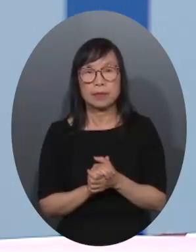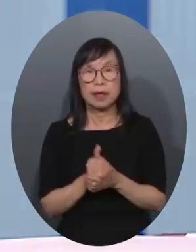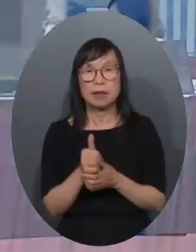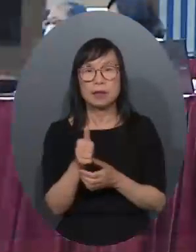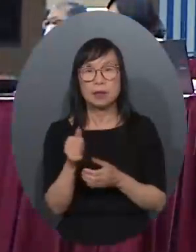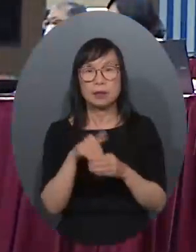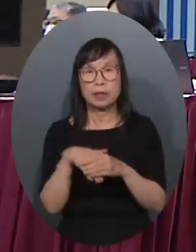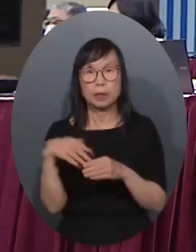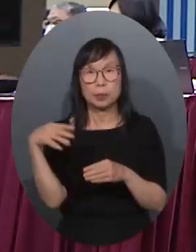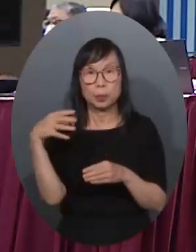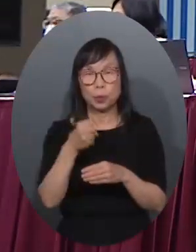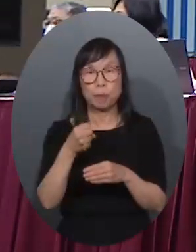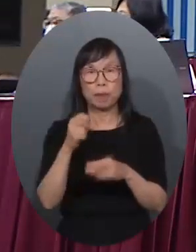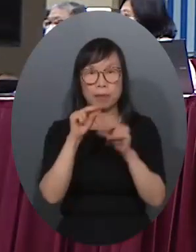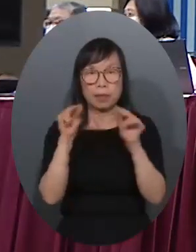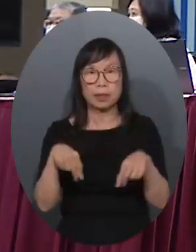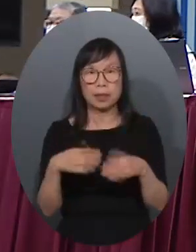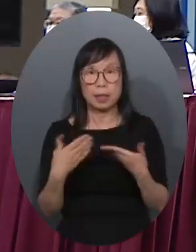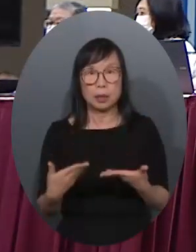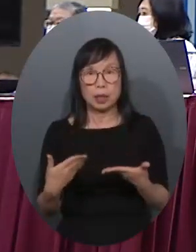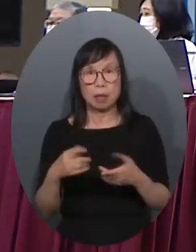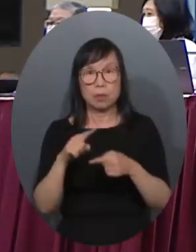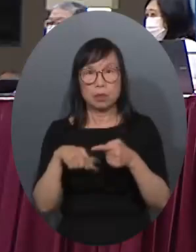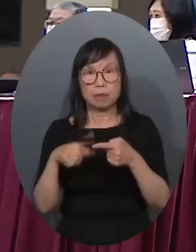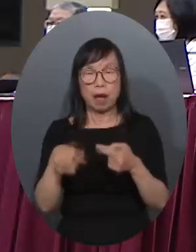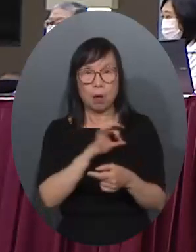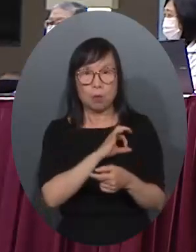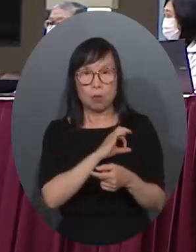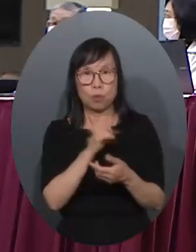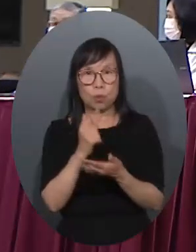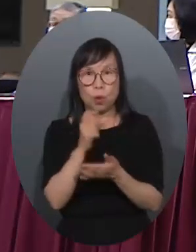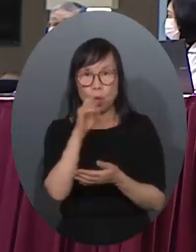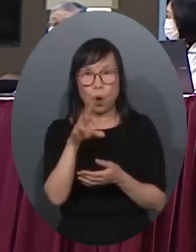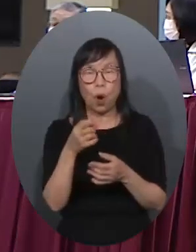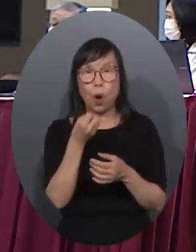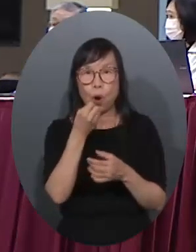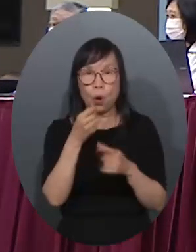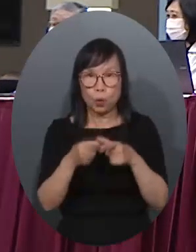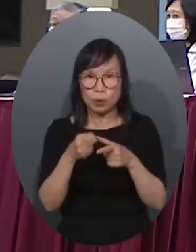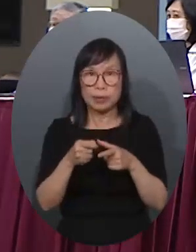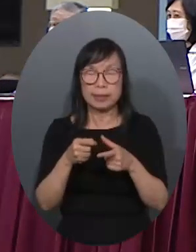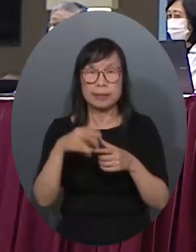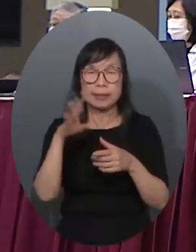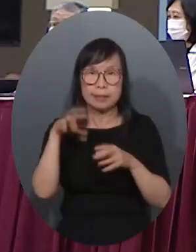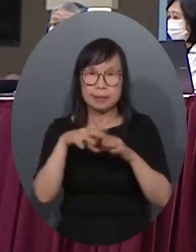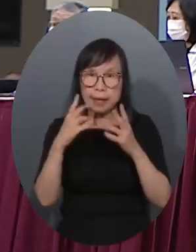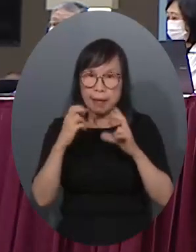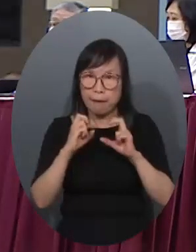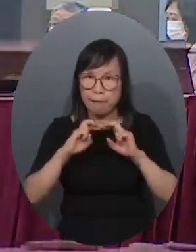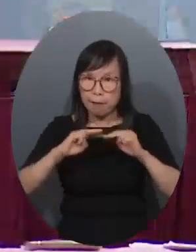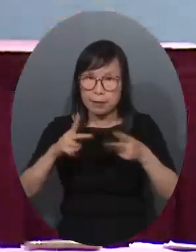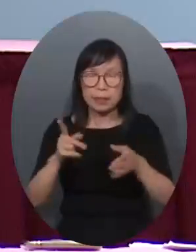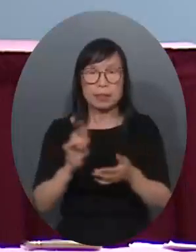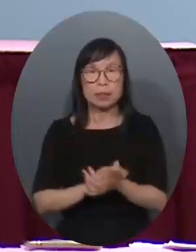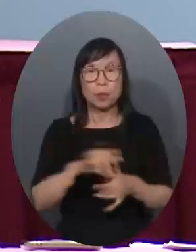多謝股東呢個問題。由於今日嘅大會主要咧都係講我哋公司嘅整體發展狀況，至於依啲個